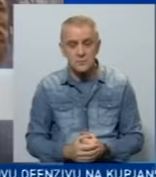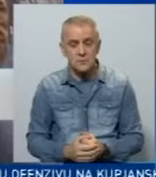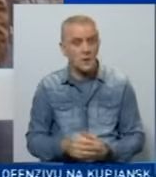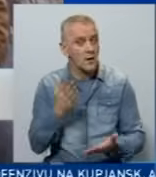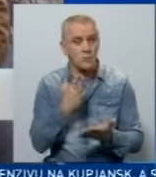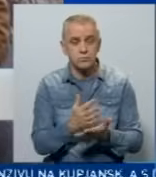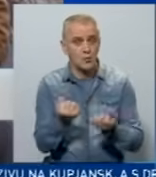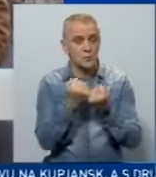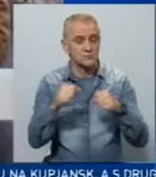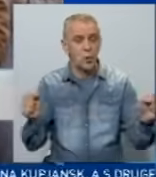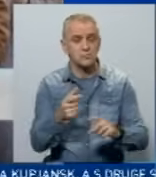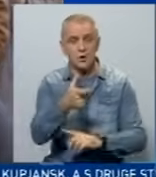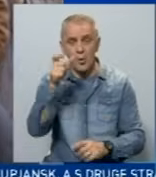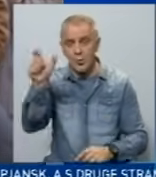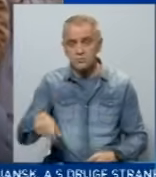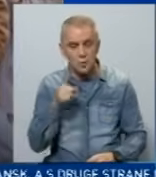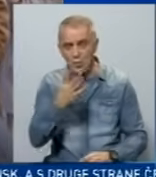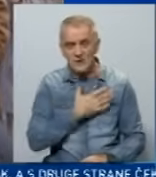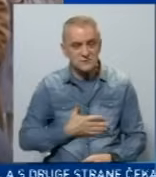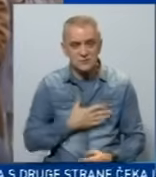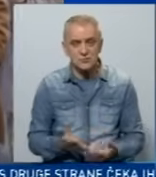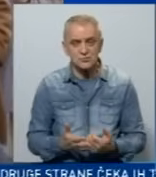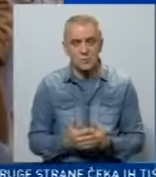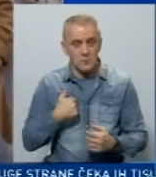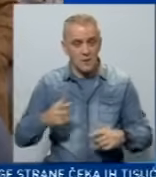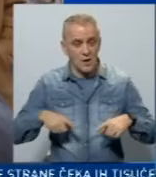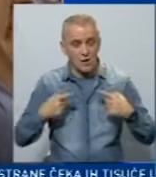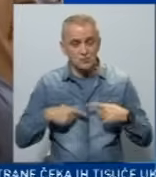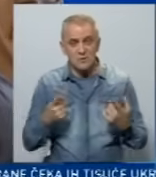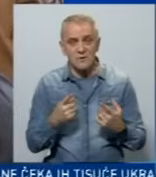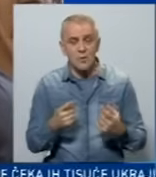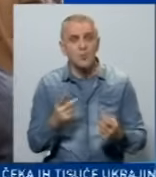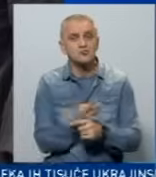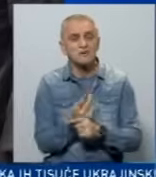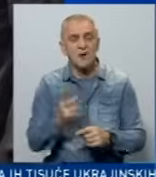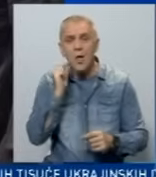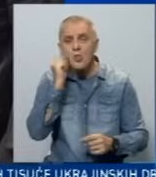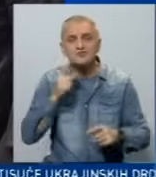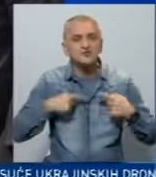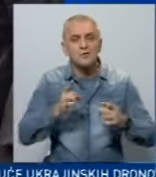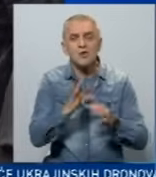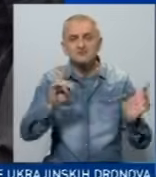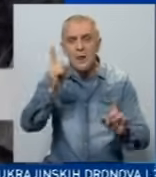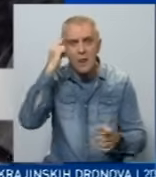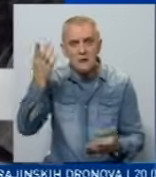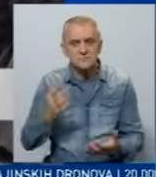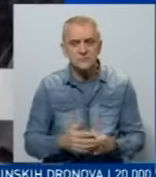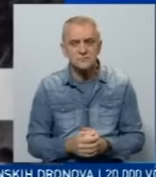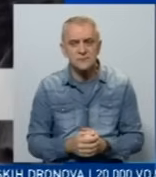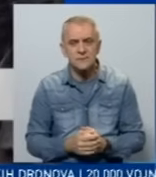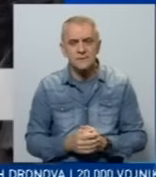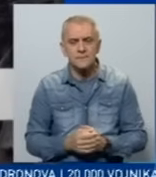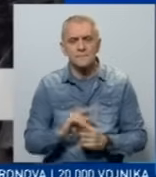bude oslobođen ubice, to je strašno. Živimo u zemlji gdje ljudski život ništa ne znači. Davno je položaj novinara